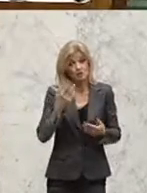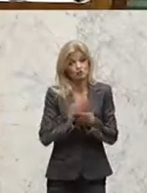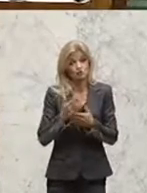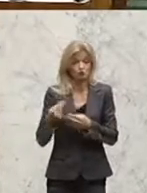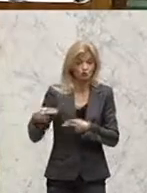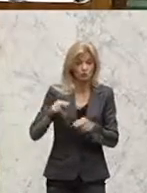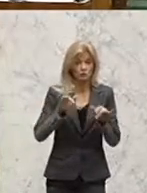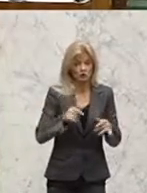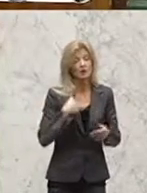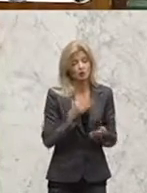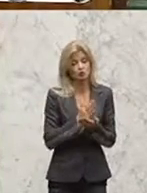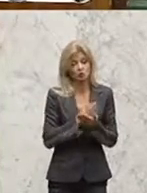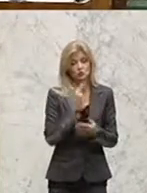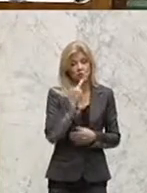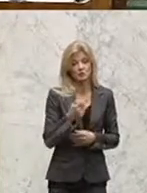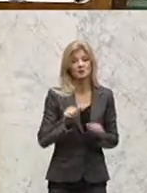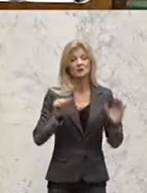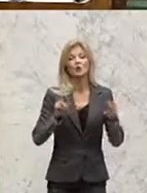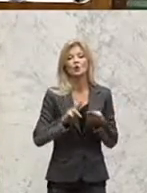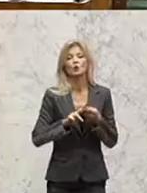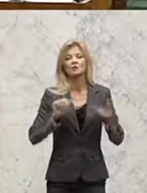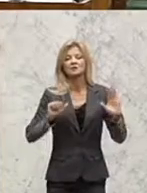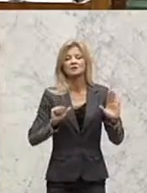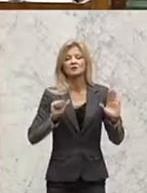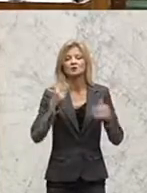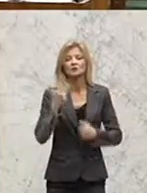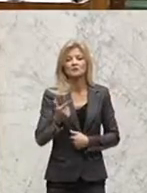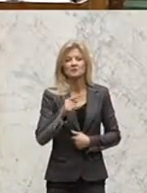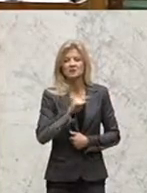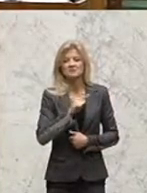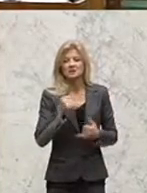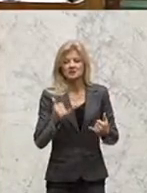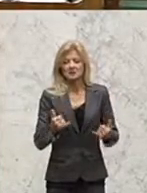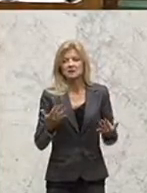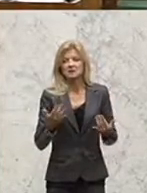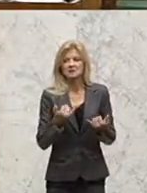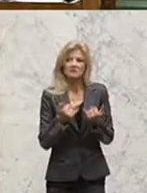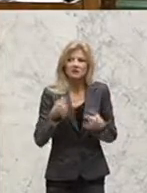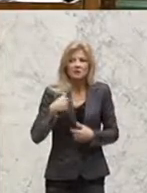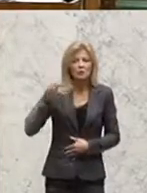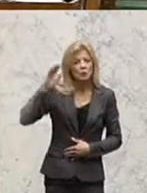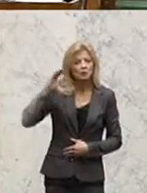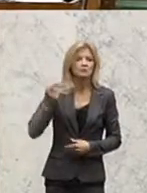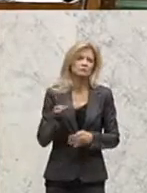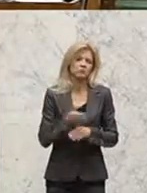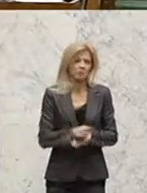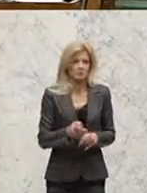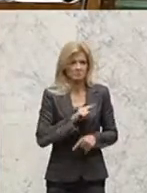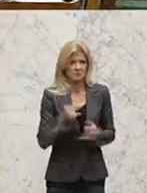bereits erwähnt, und 26 sind bis jetzt laut unseren Informationen